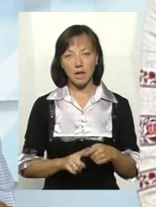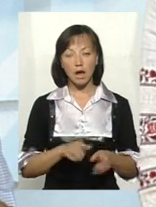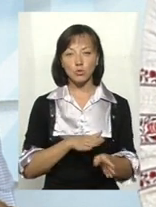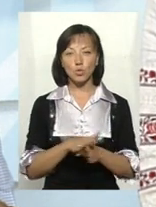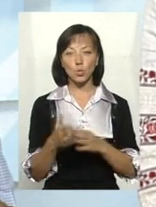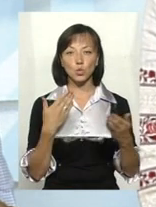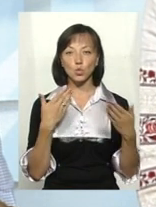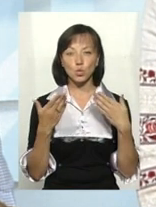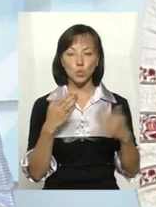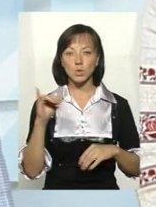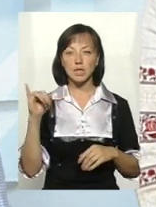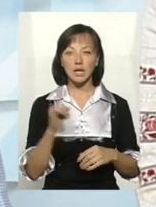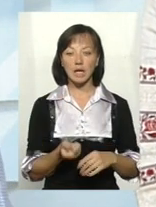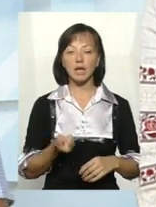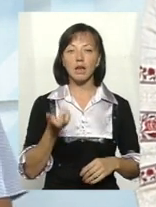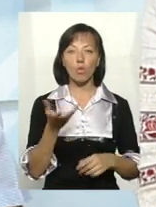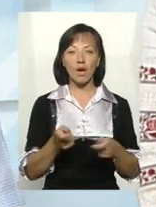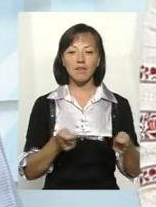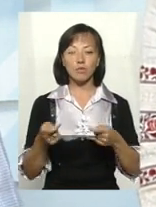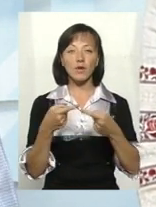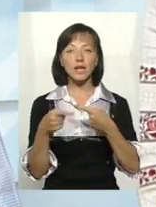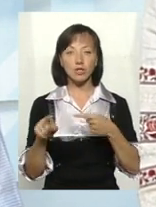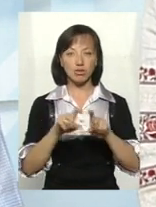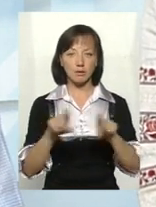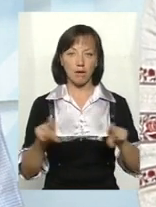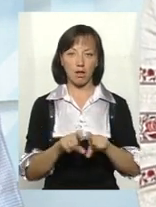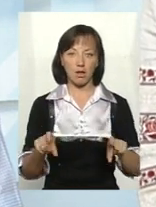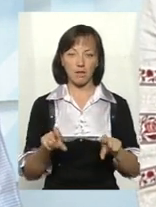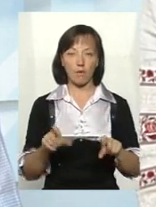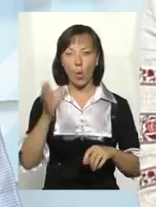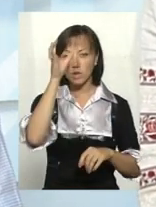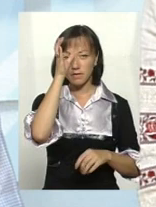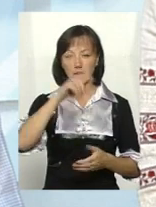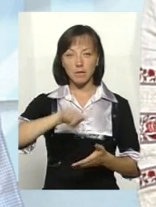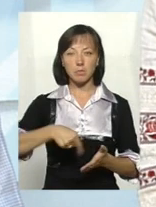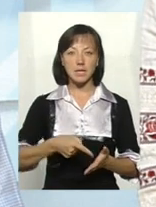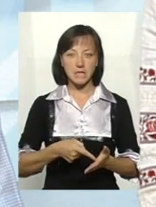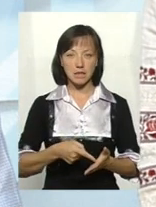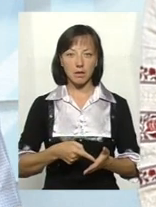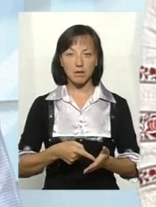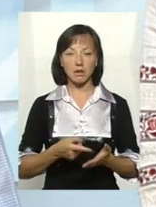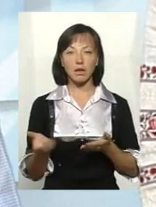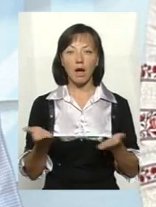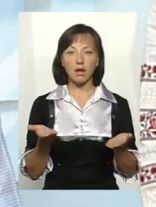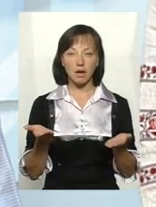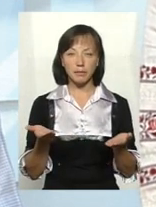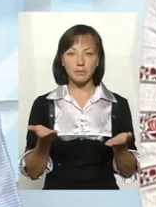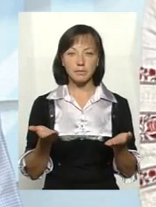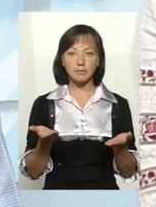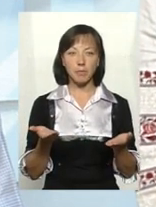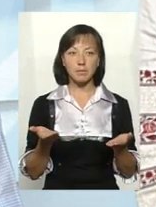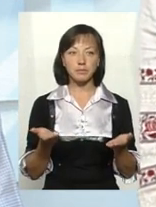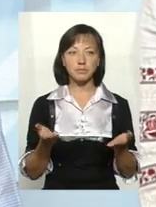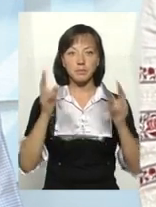стосується і кількох керівників інших закладів освіти міста, які,